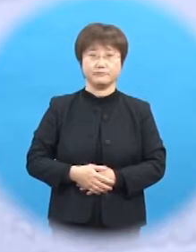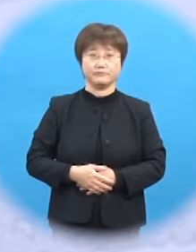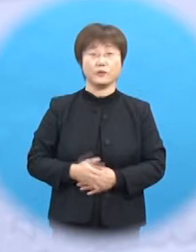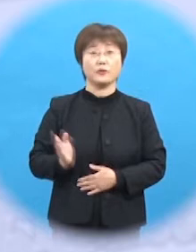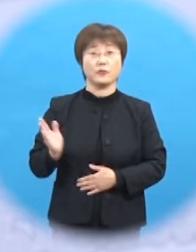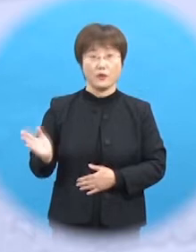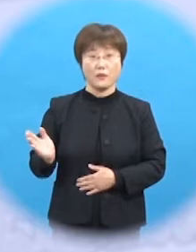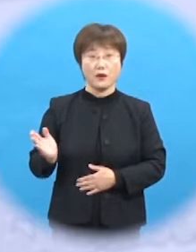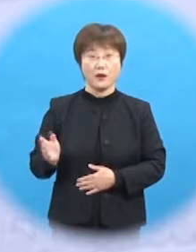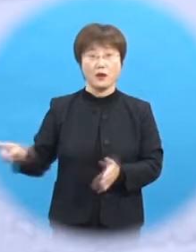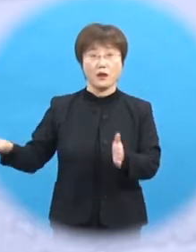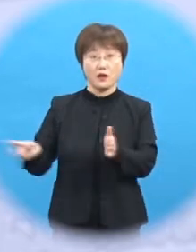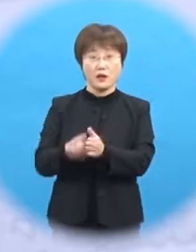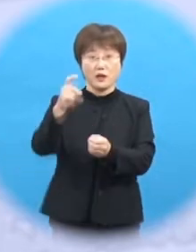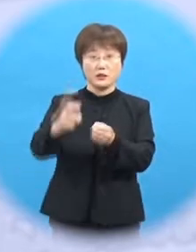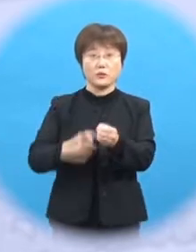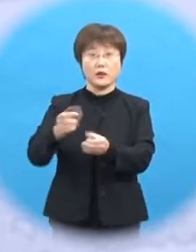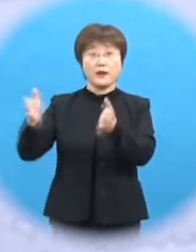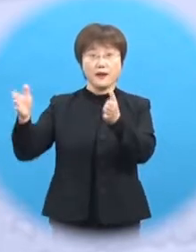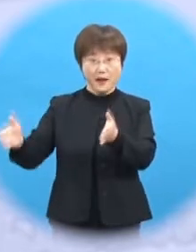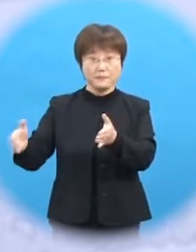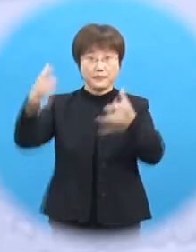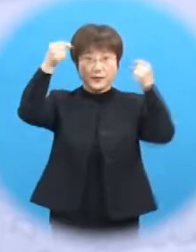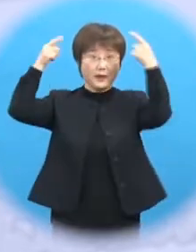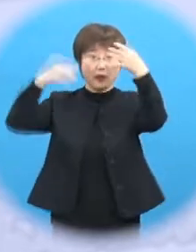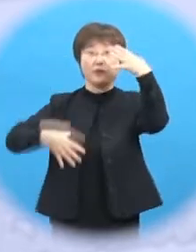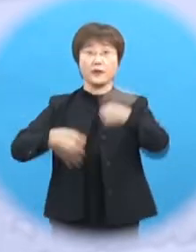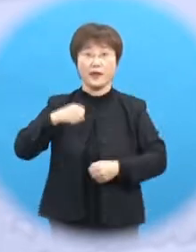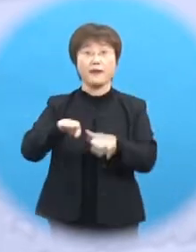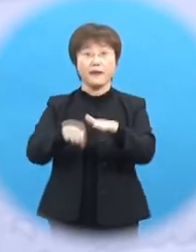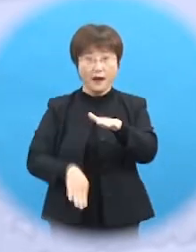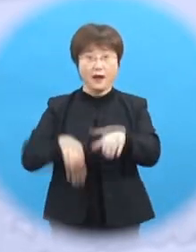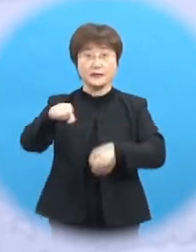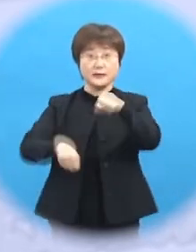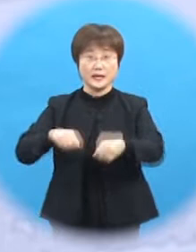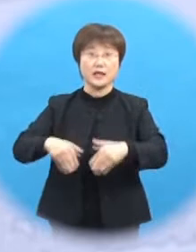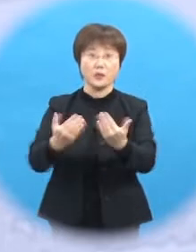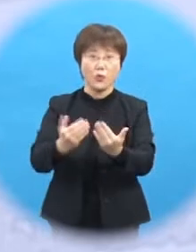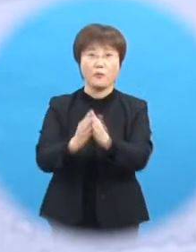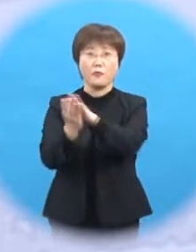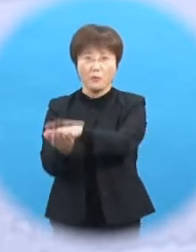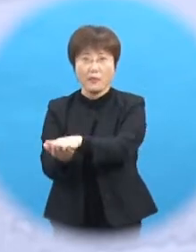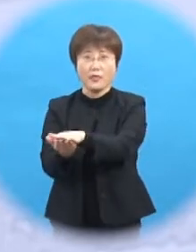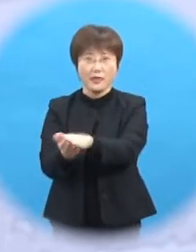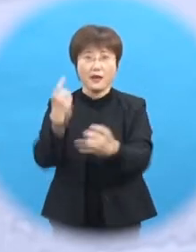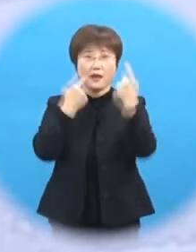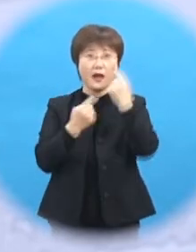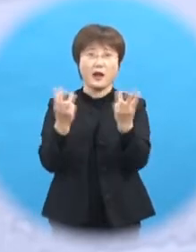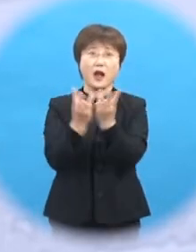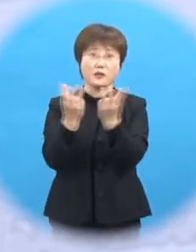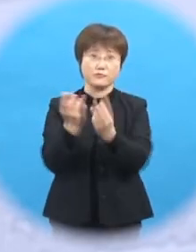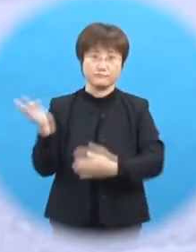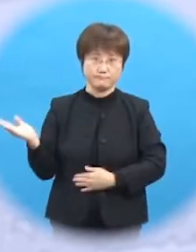これは過去10年間の大学生以下の自転車事故による死傷者数を示したもの。